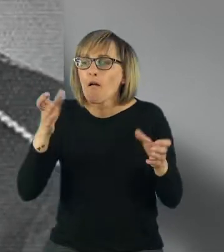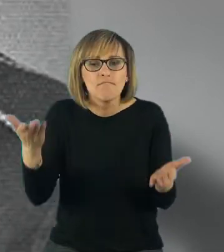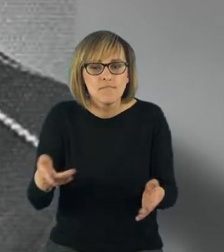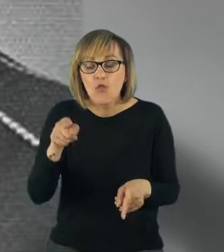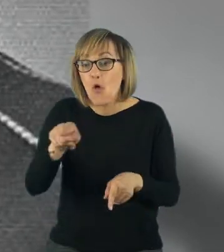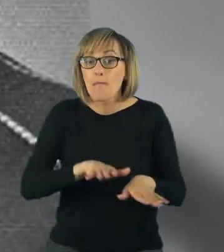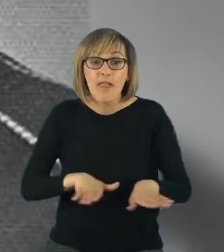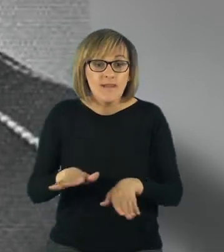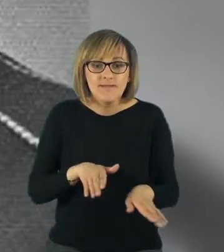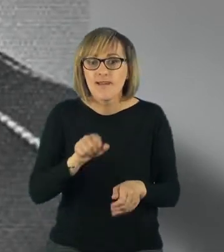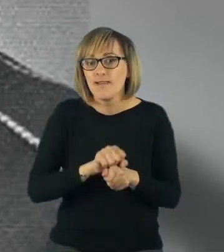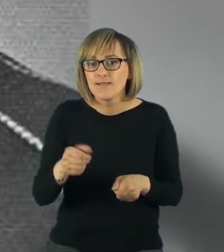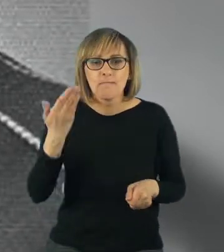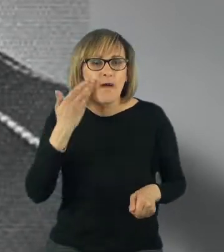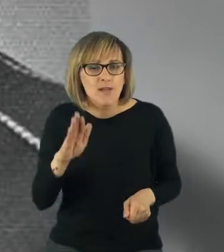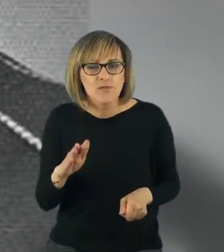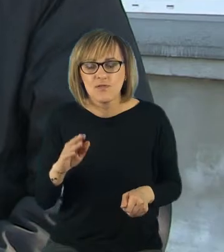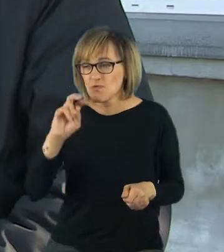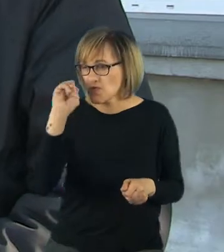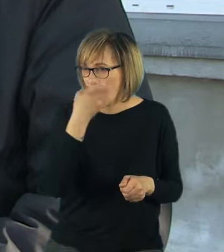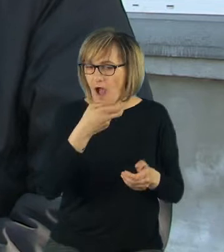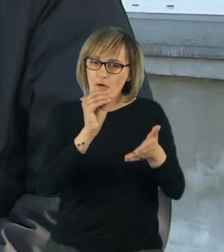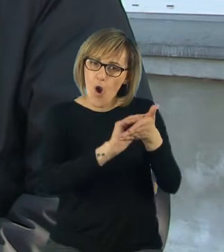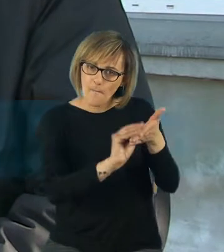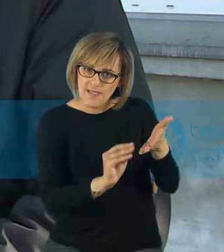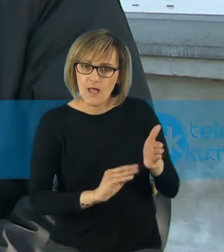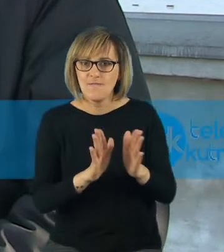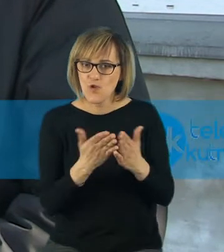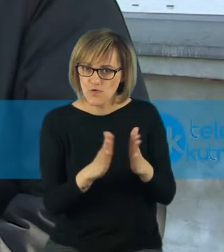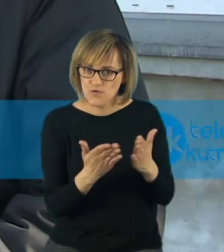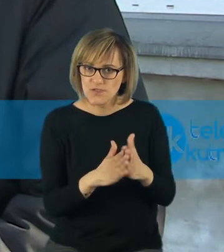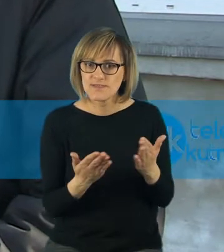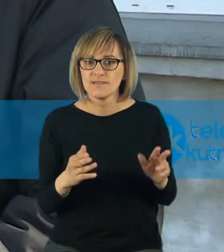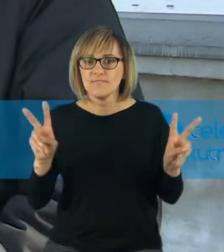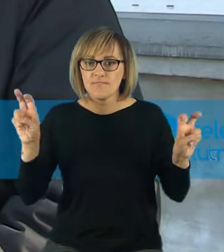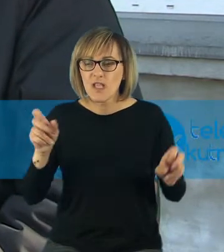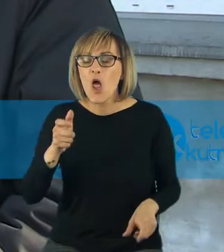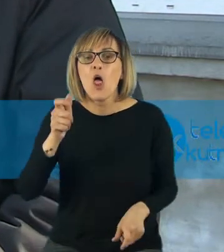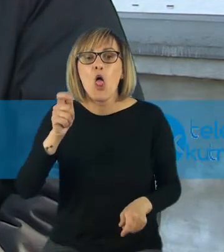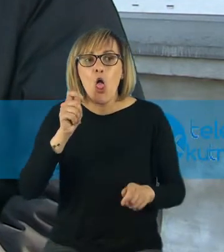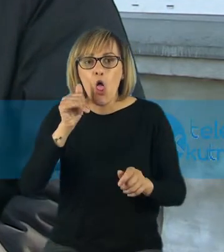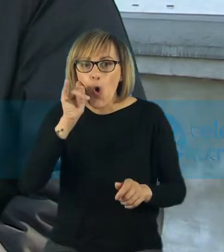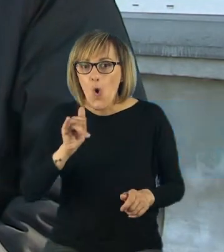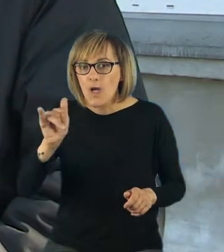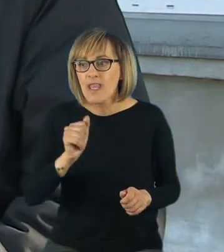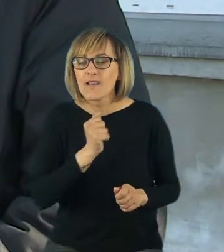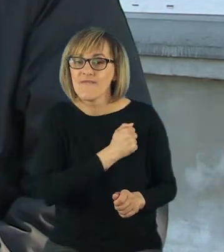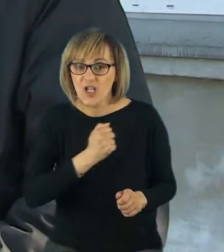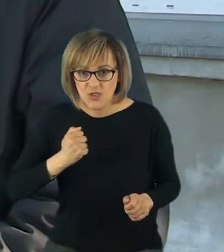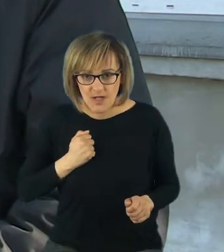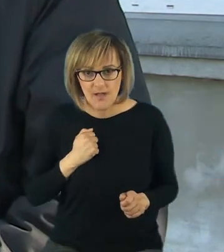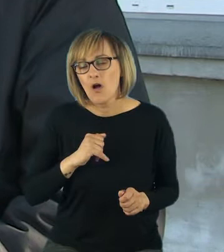To miejsce jest bardzo ciekawie opisane w książce Kurier z Warszawy autorstwa Jana